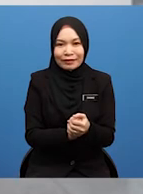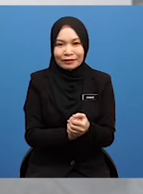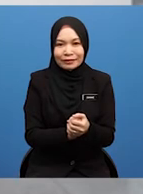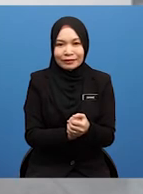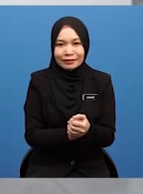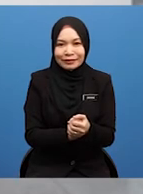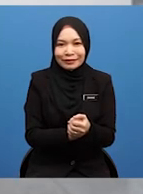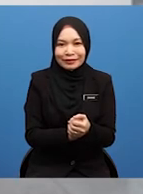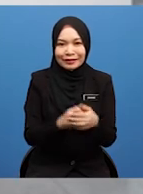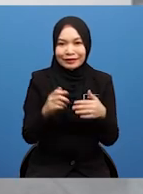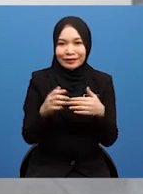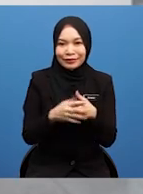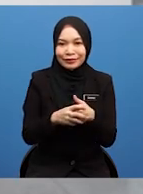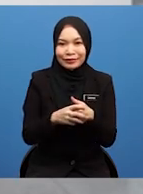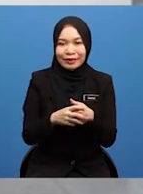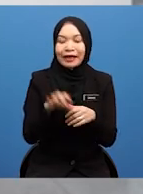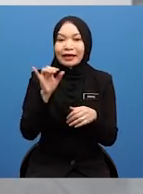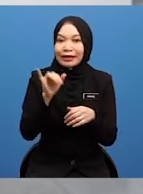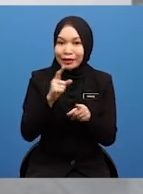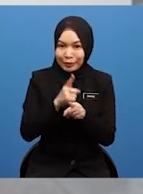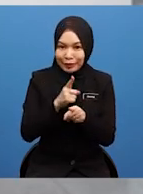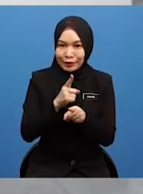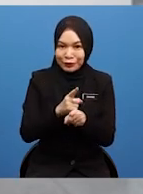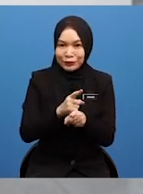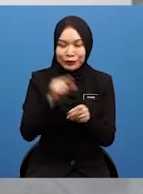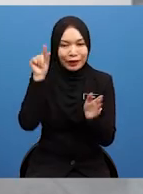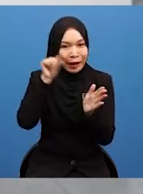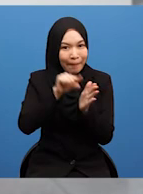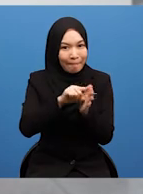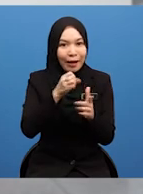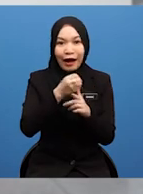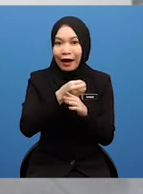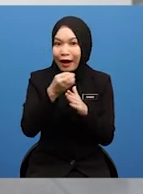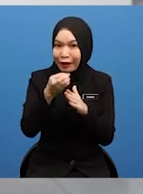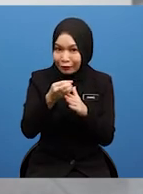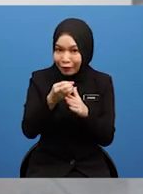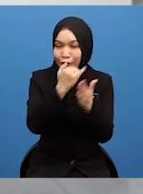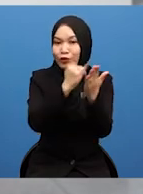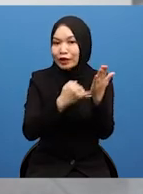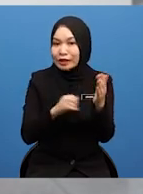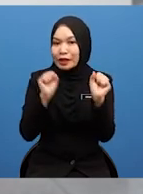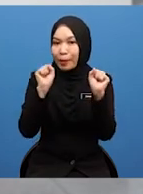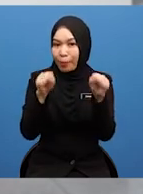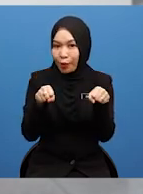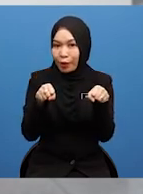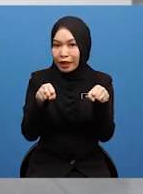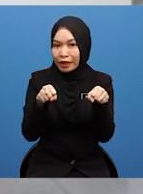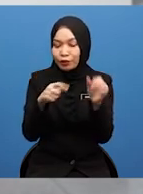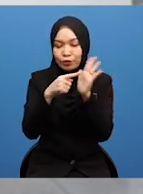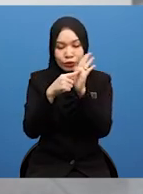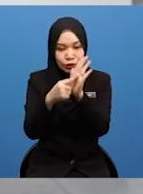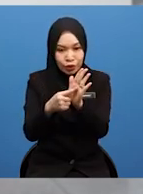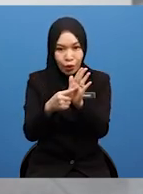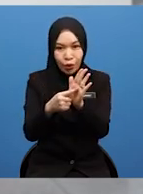berbicara red terus sebuah lukisan yang menggambarkan sejuta makna Nyoman pasalnya dan sesungguhnya iya benar